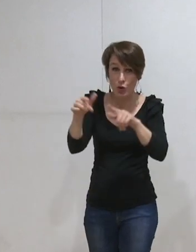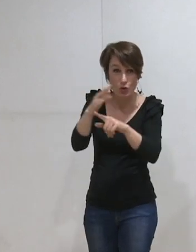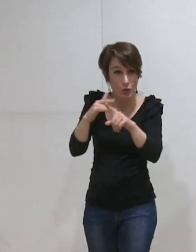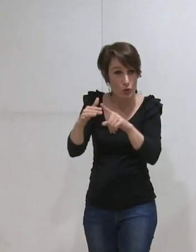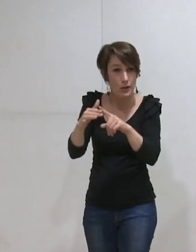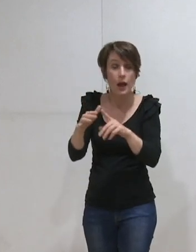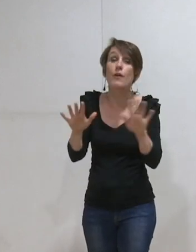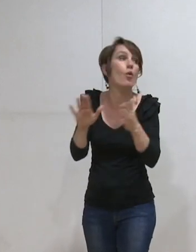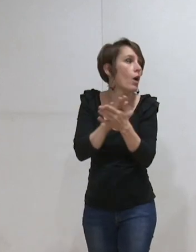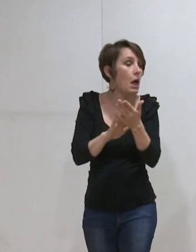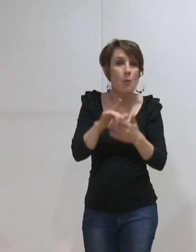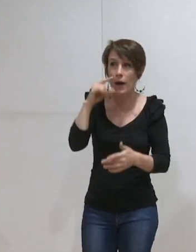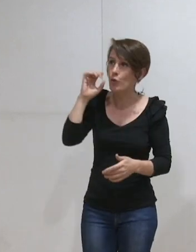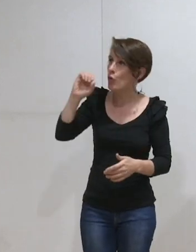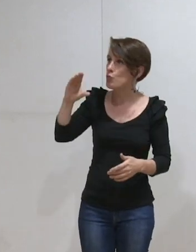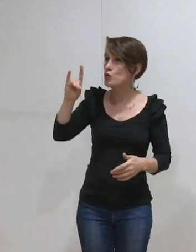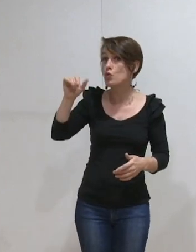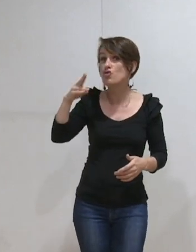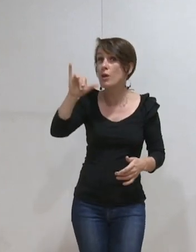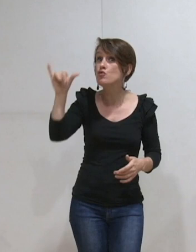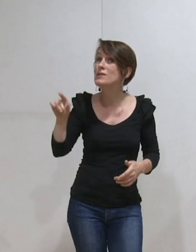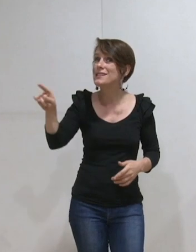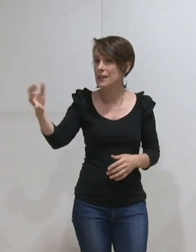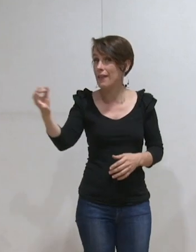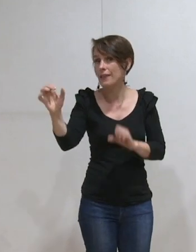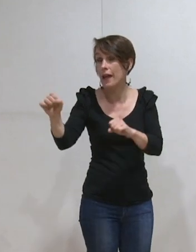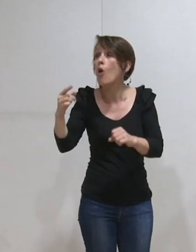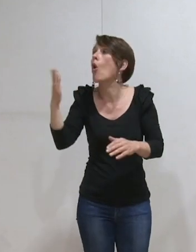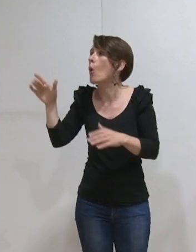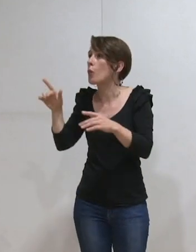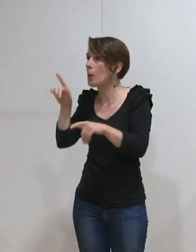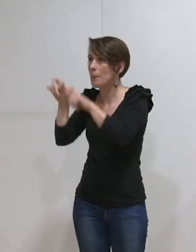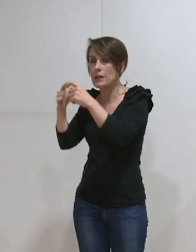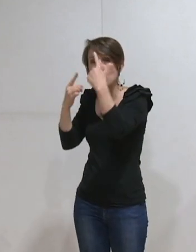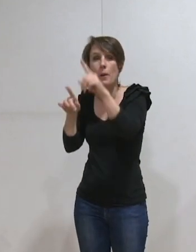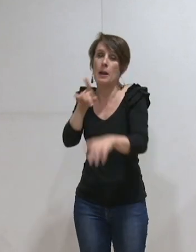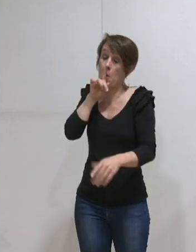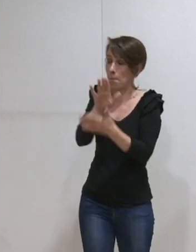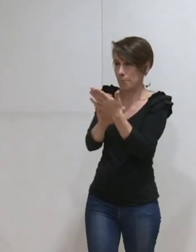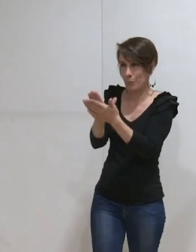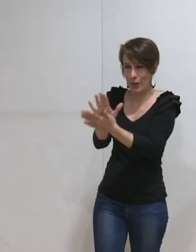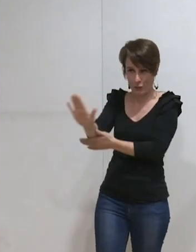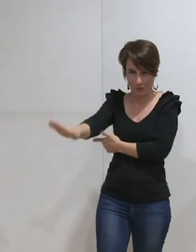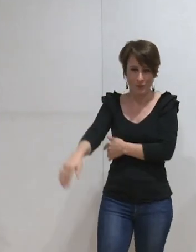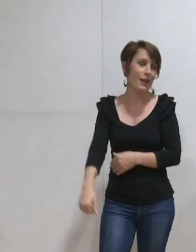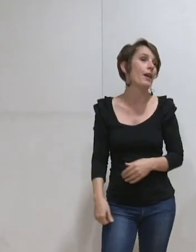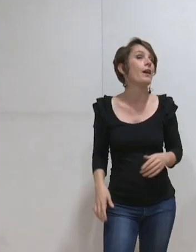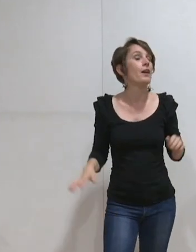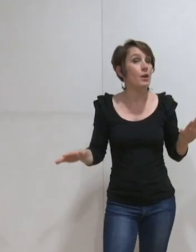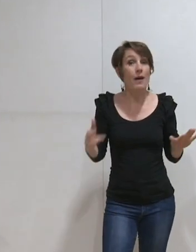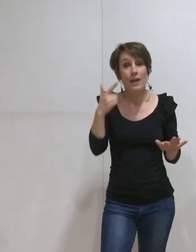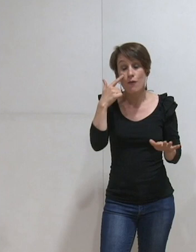Monsieur chamussi pardon je manifestement j'étais trop loin dans mon interprétation il nous faudra discuter de à